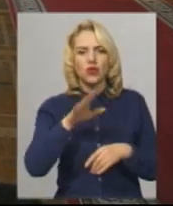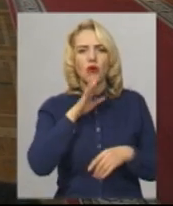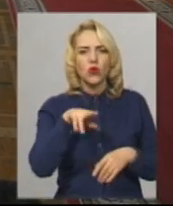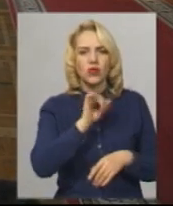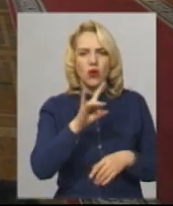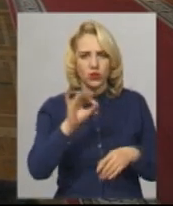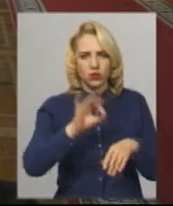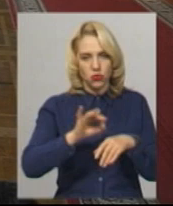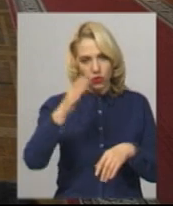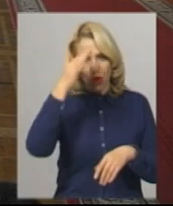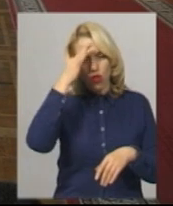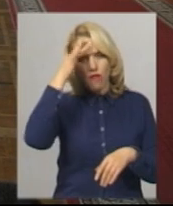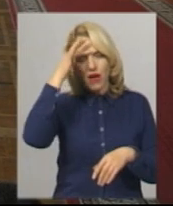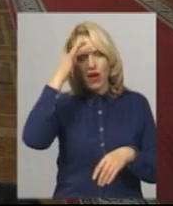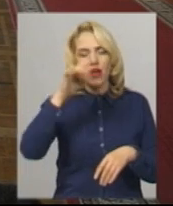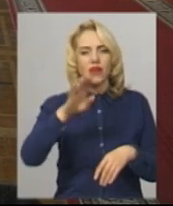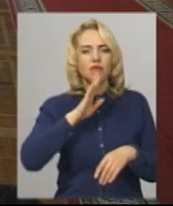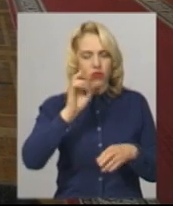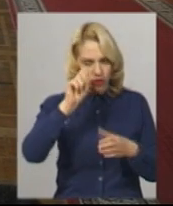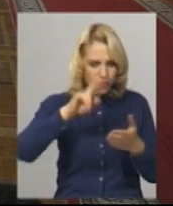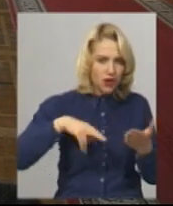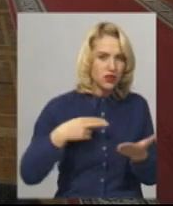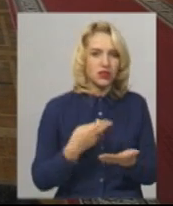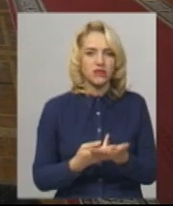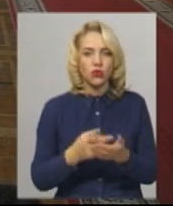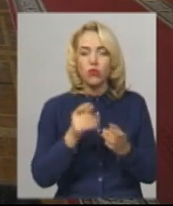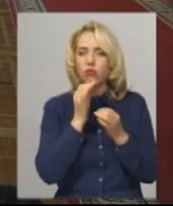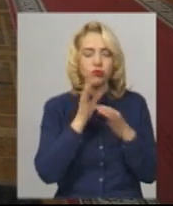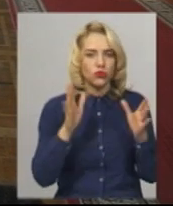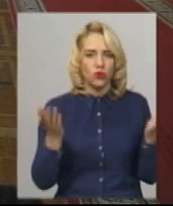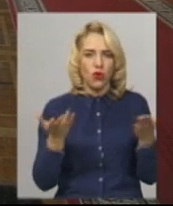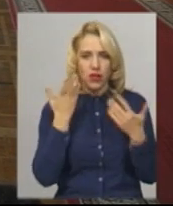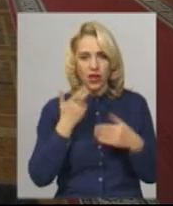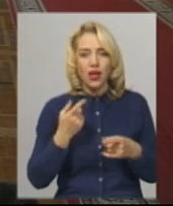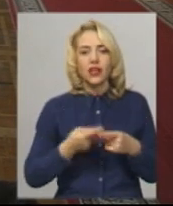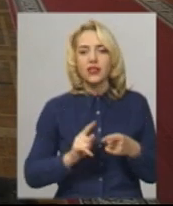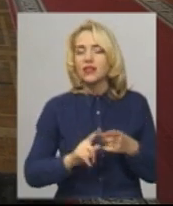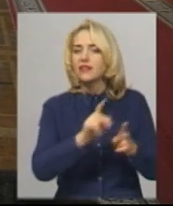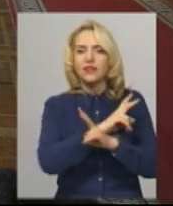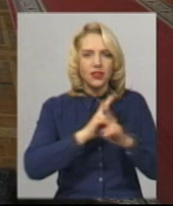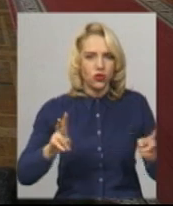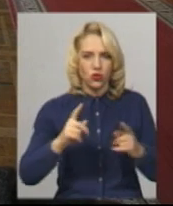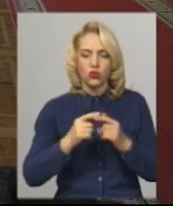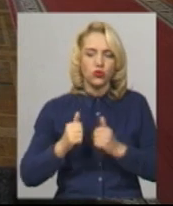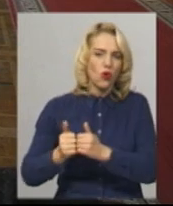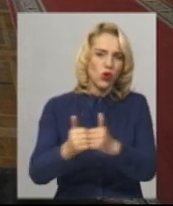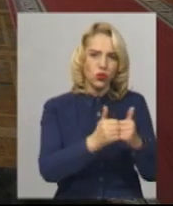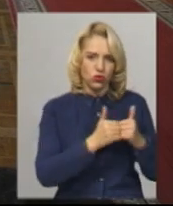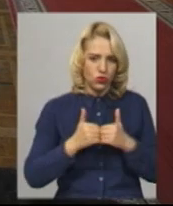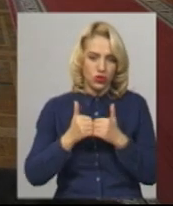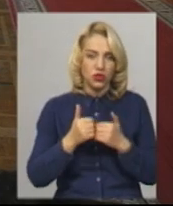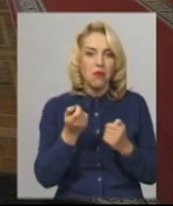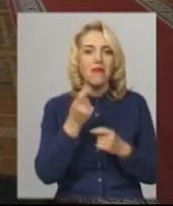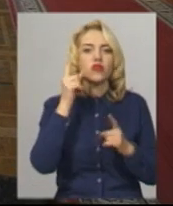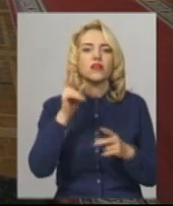голова, вона в певний момент може втратити свідомість будь-коли, і ніхто з оточуючих мало